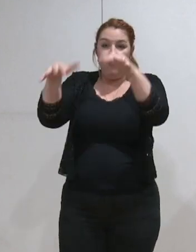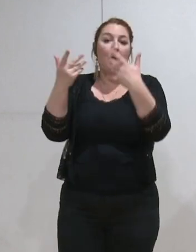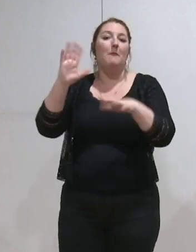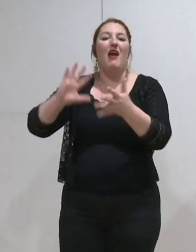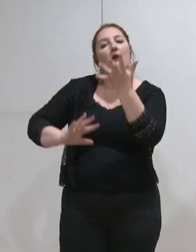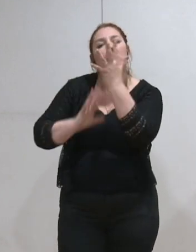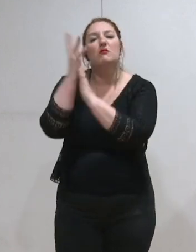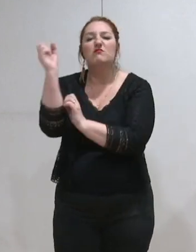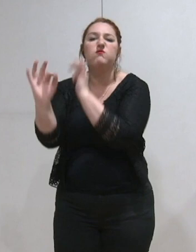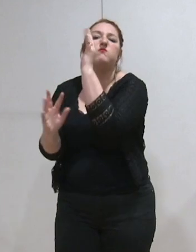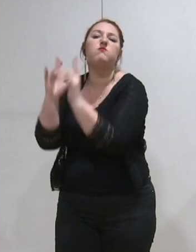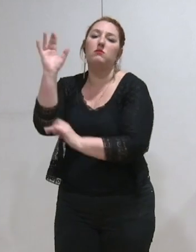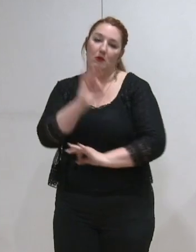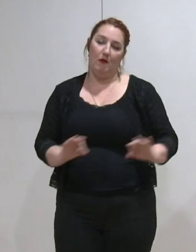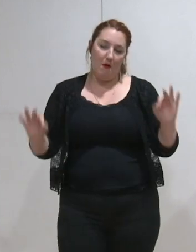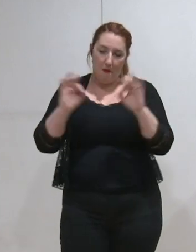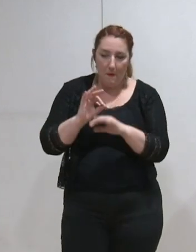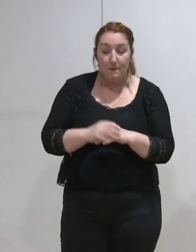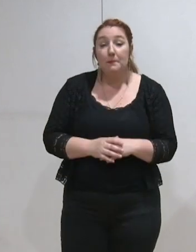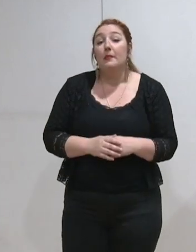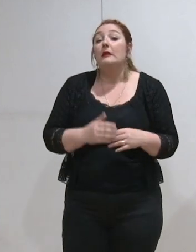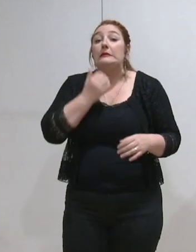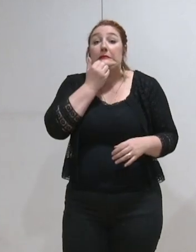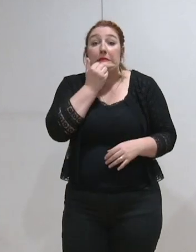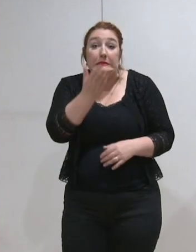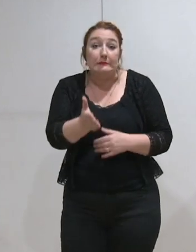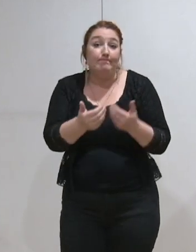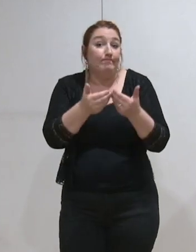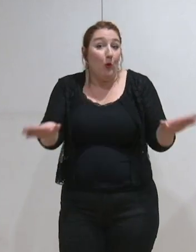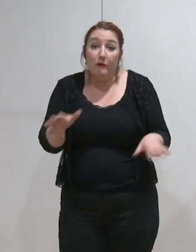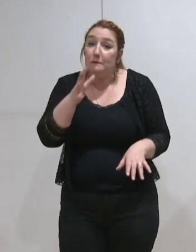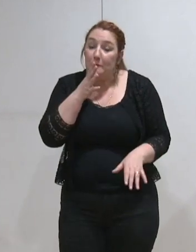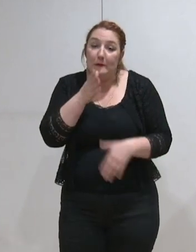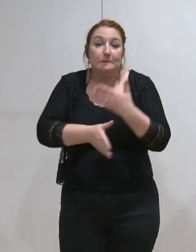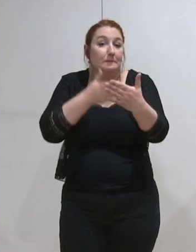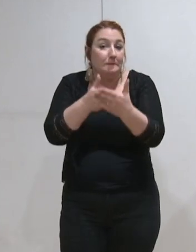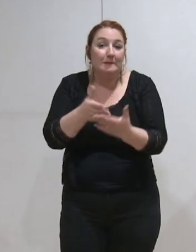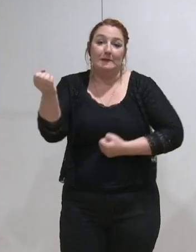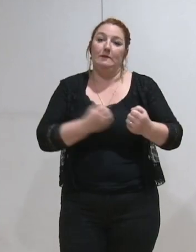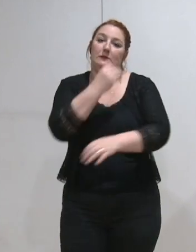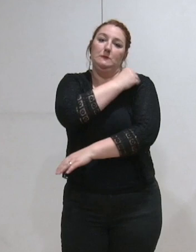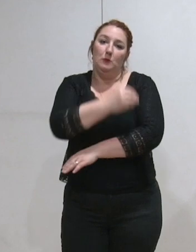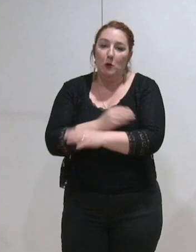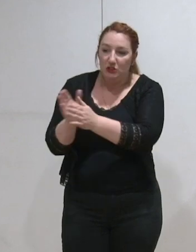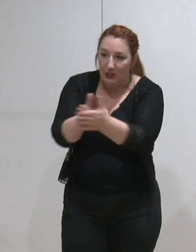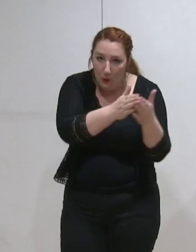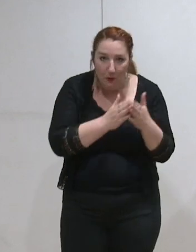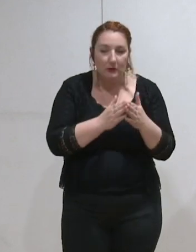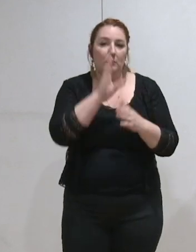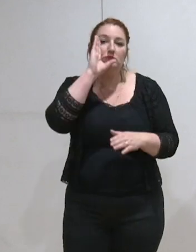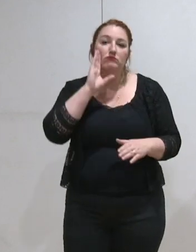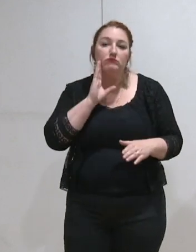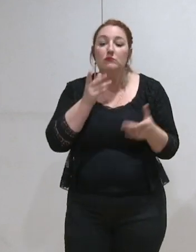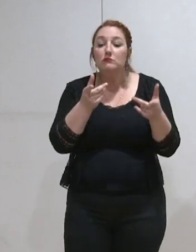l'incendie si toutefois ce n'a été pas possible j'ai demandé au service des sports d'effectuer un point sur les tréneau possible dans